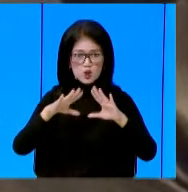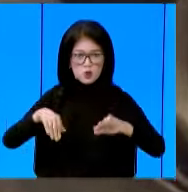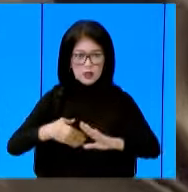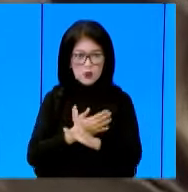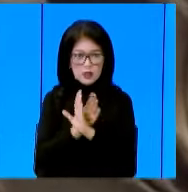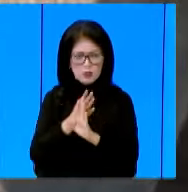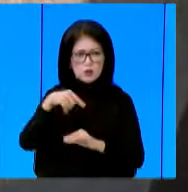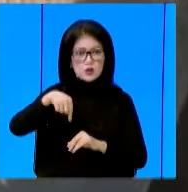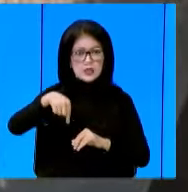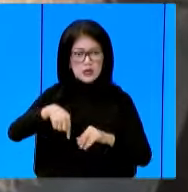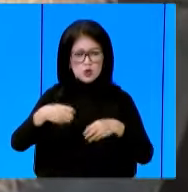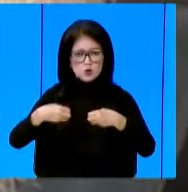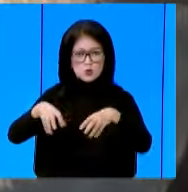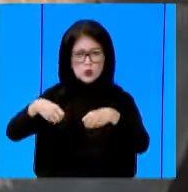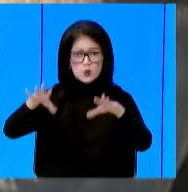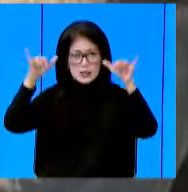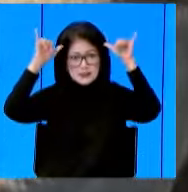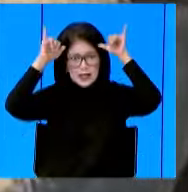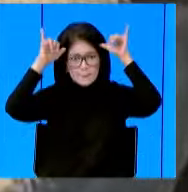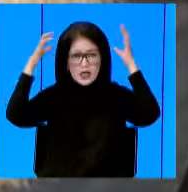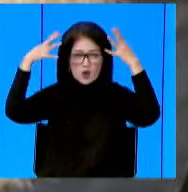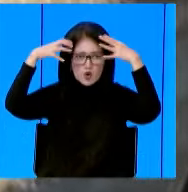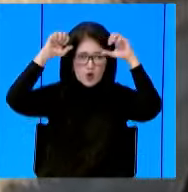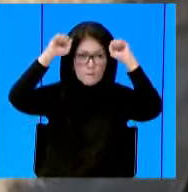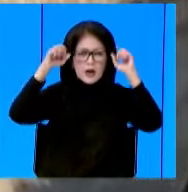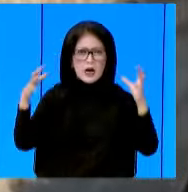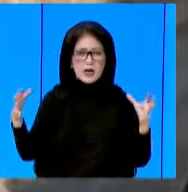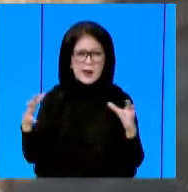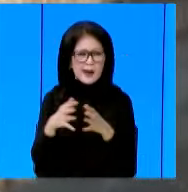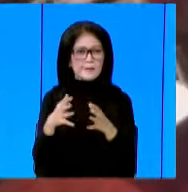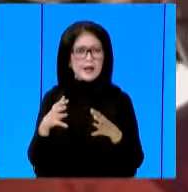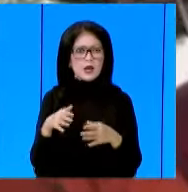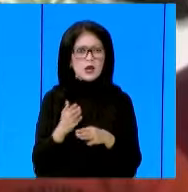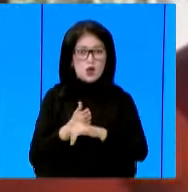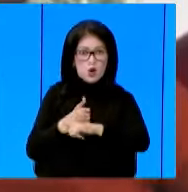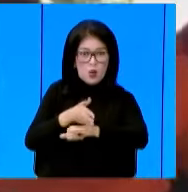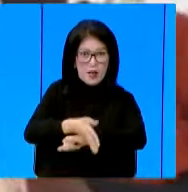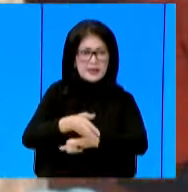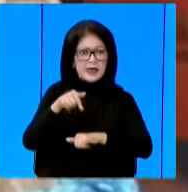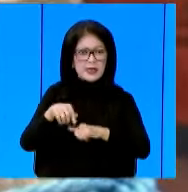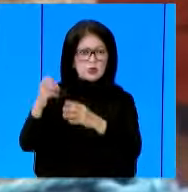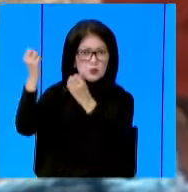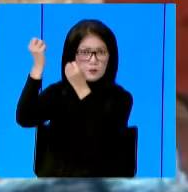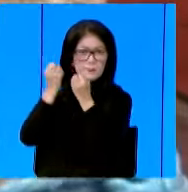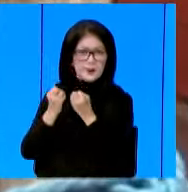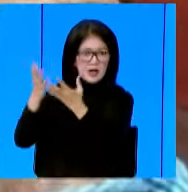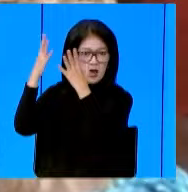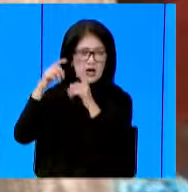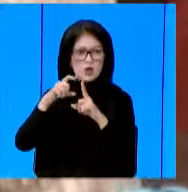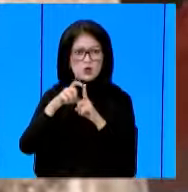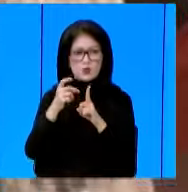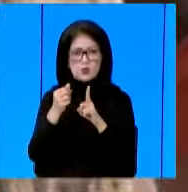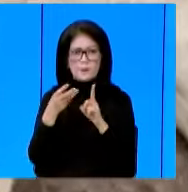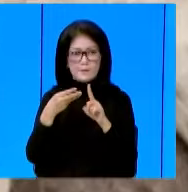domba. Tak hanya pedagang yang kebanjiran pembeli, Idul Adha juga membawa berkah bagi Suparno, pria yang membuka